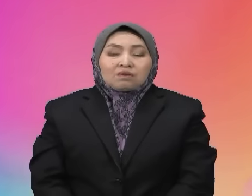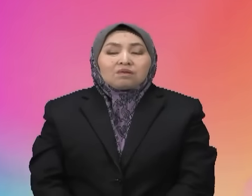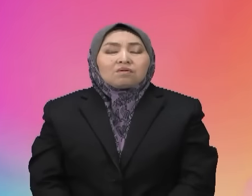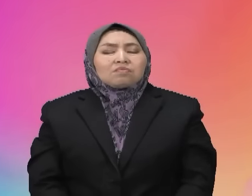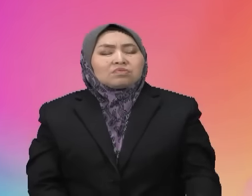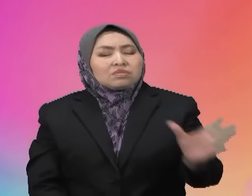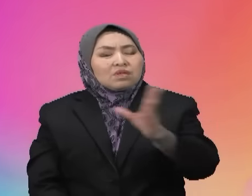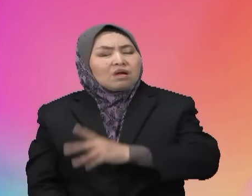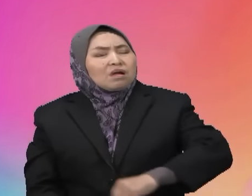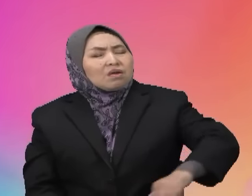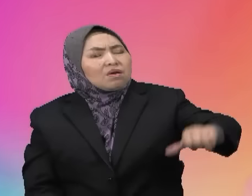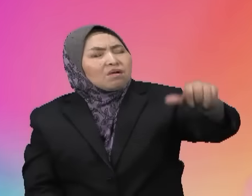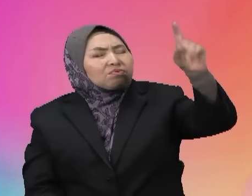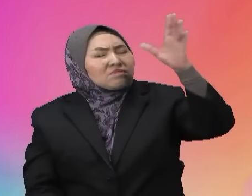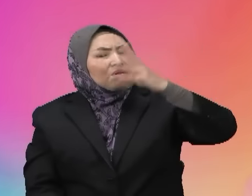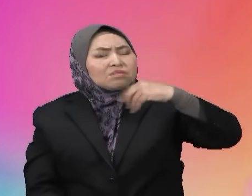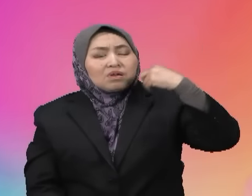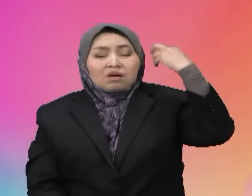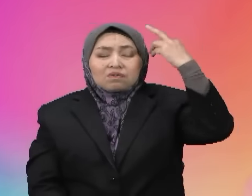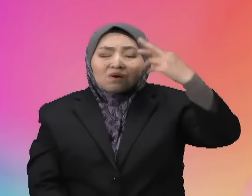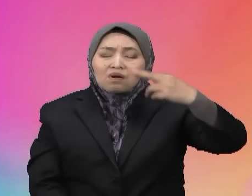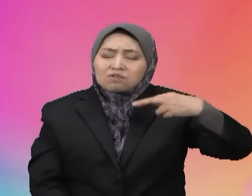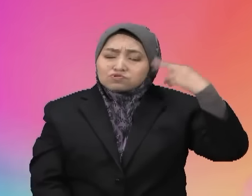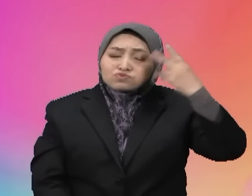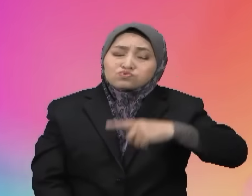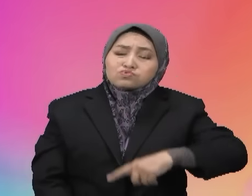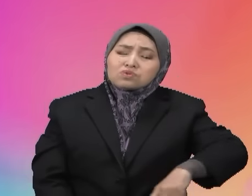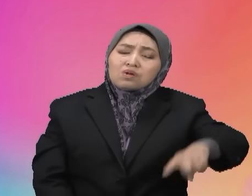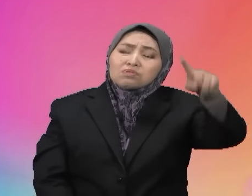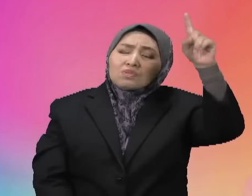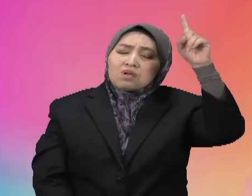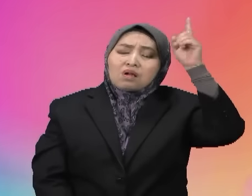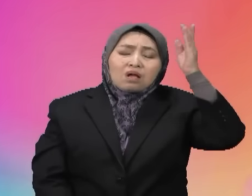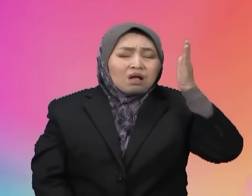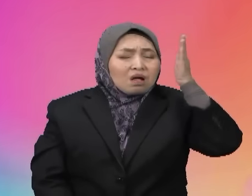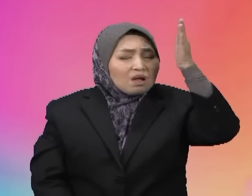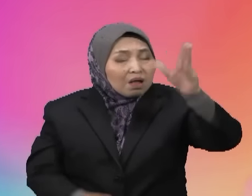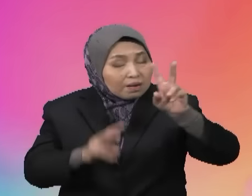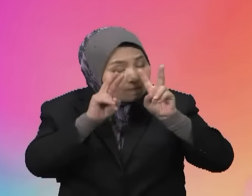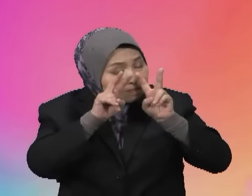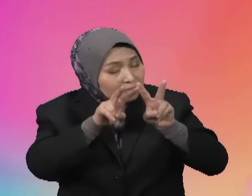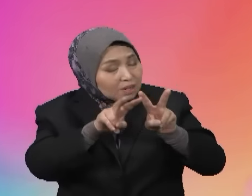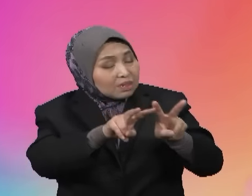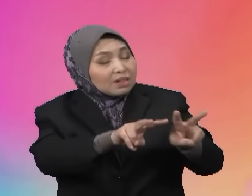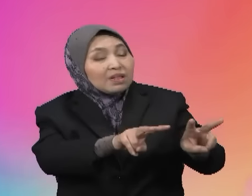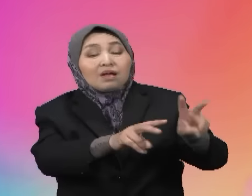وسيرى الله عملكم ورسوله